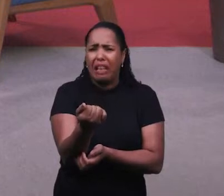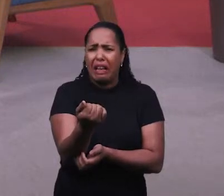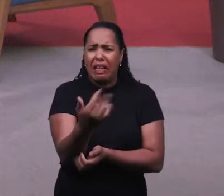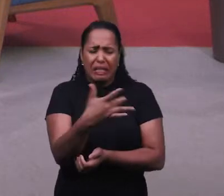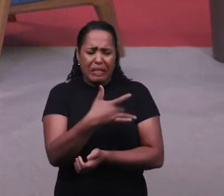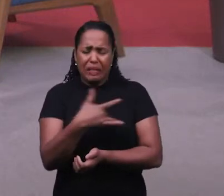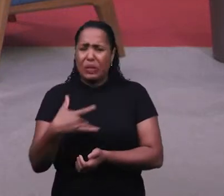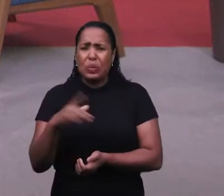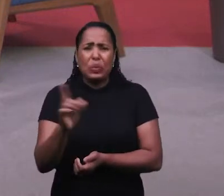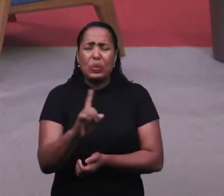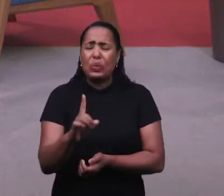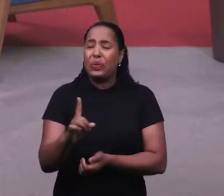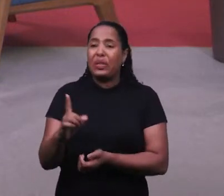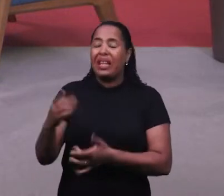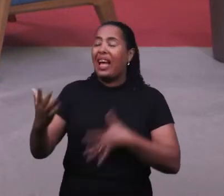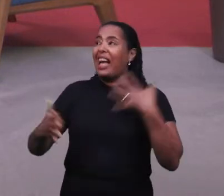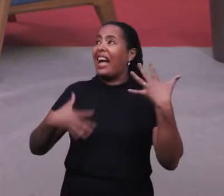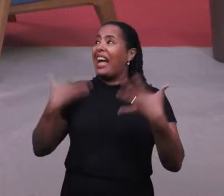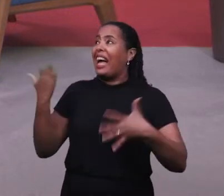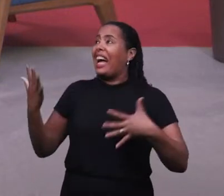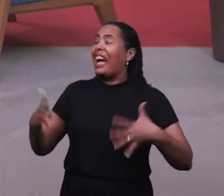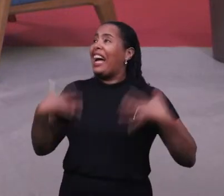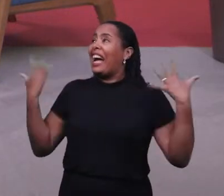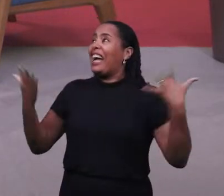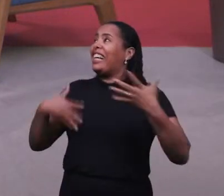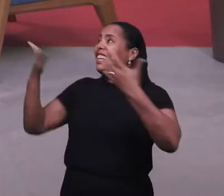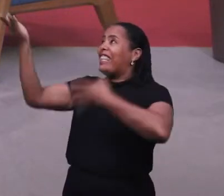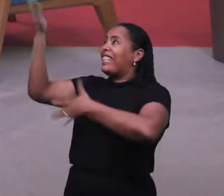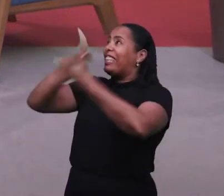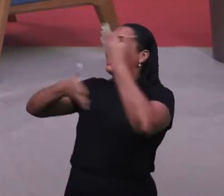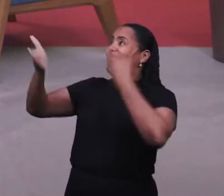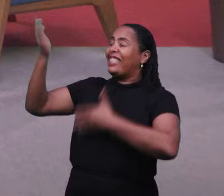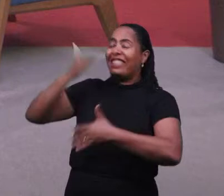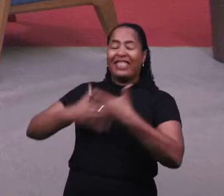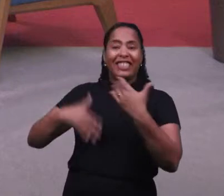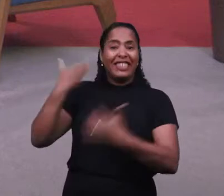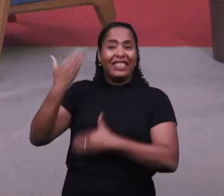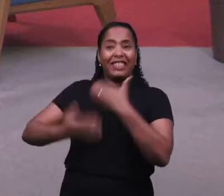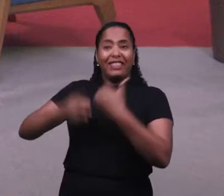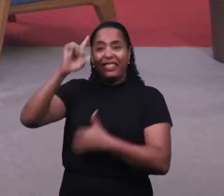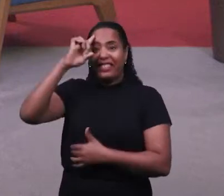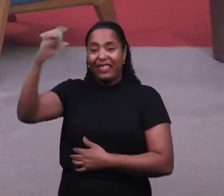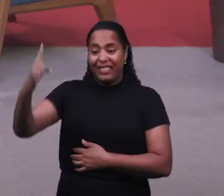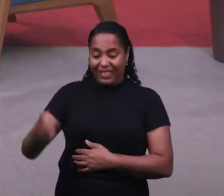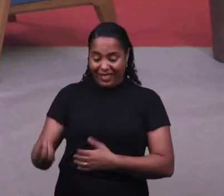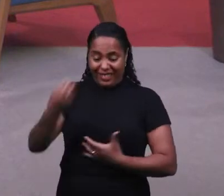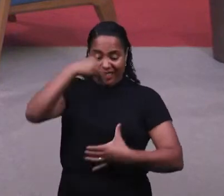de l'argent. Non, c'est une joie qui vient du ciel. La